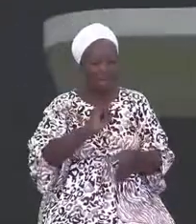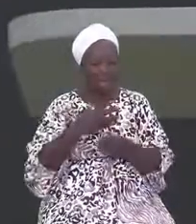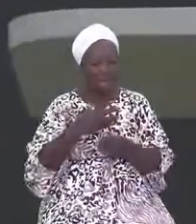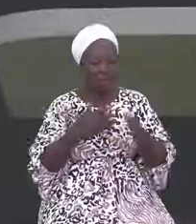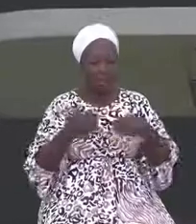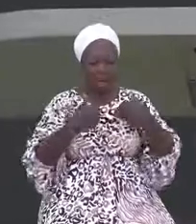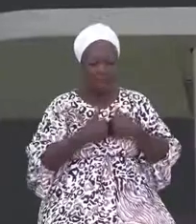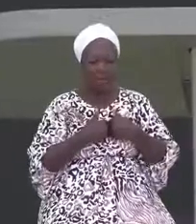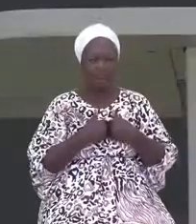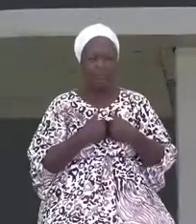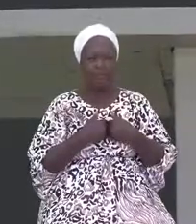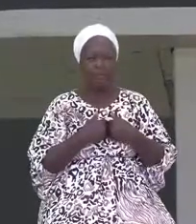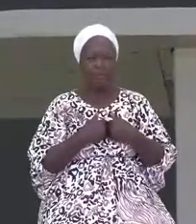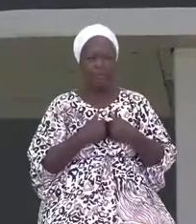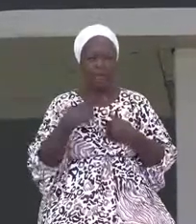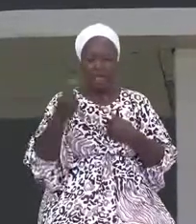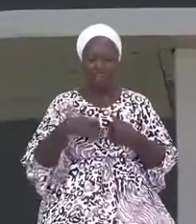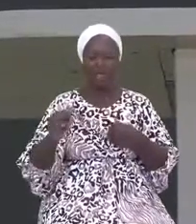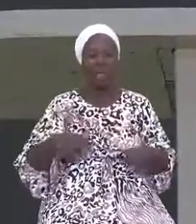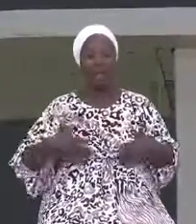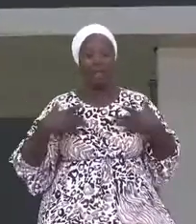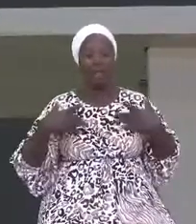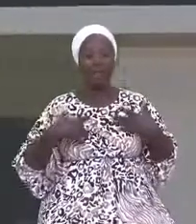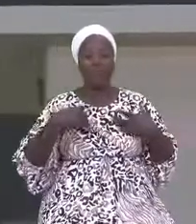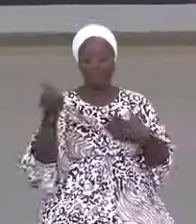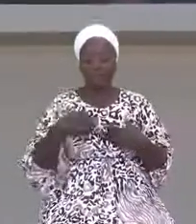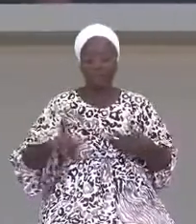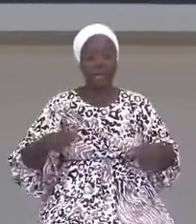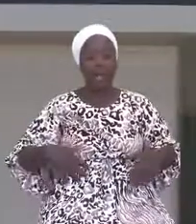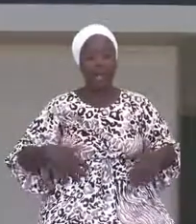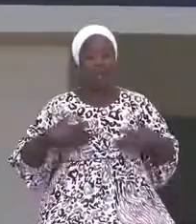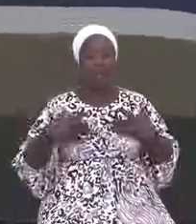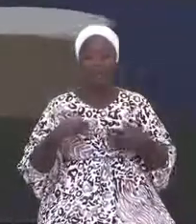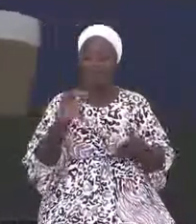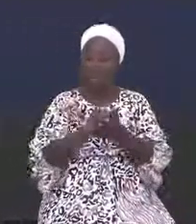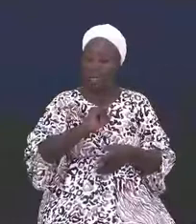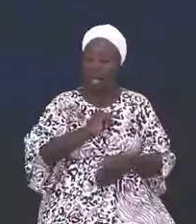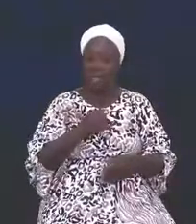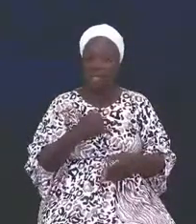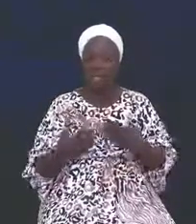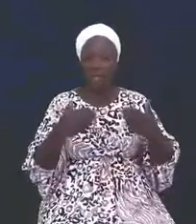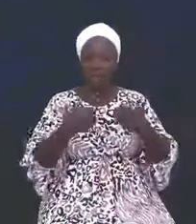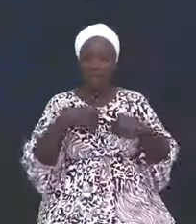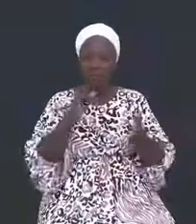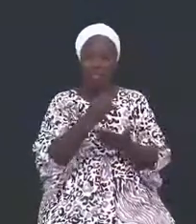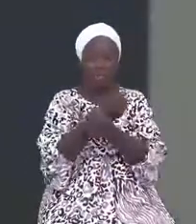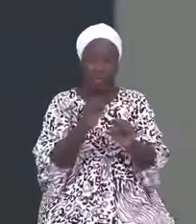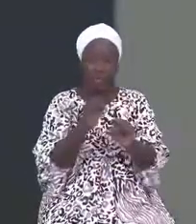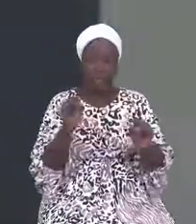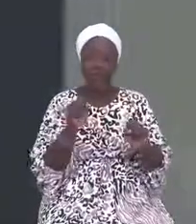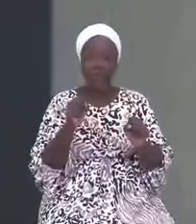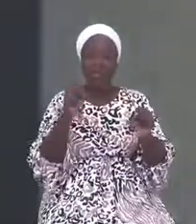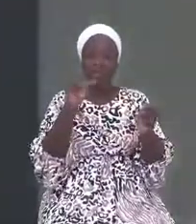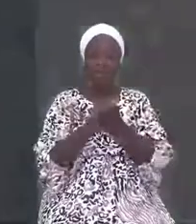la vie éternelle? La vie éternelle. Pour que je puisse avoir ce salut qui